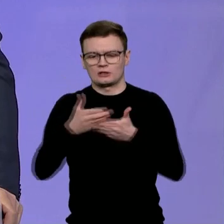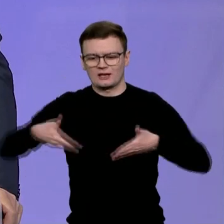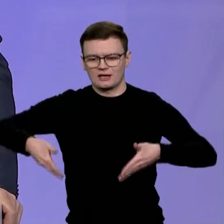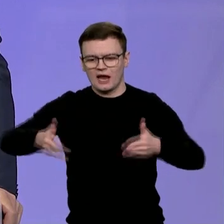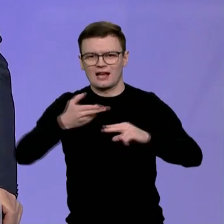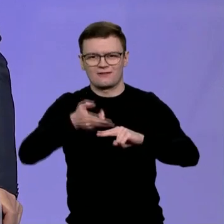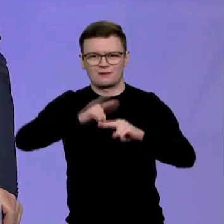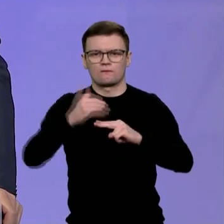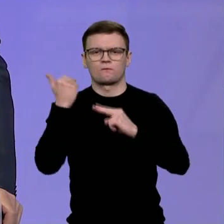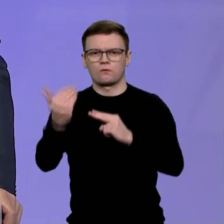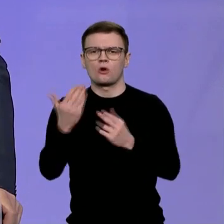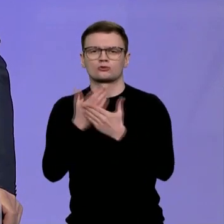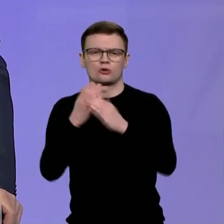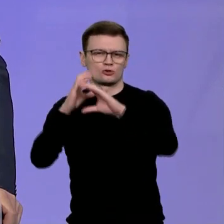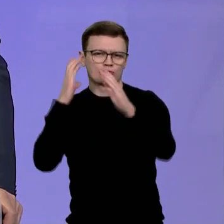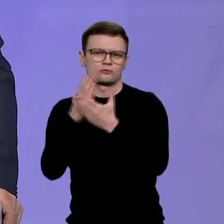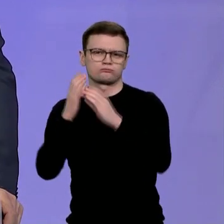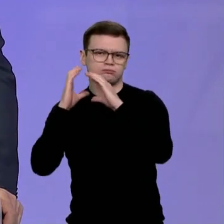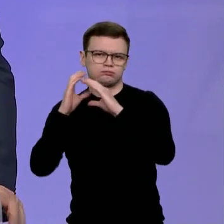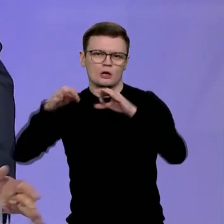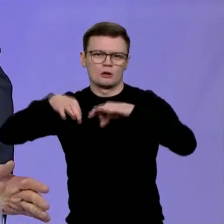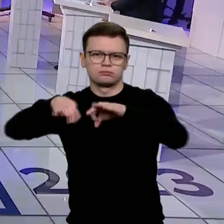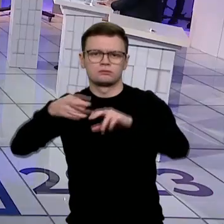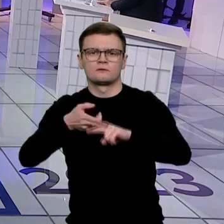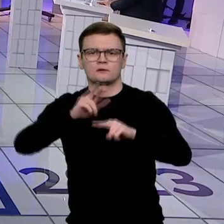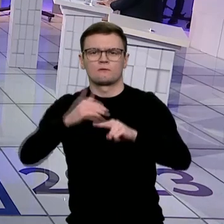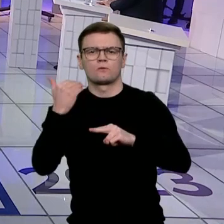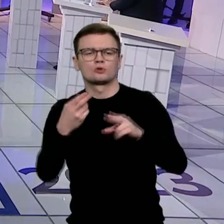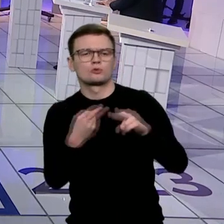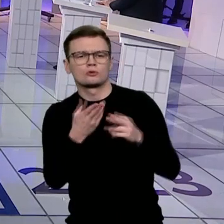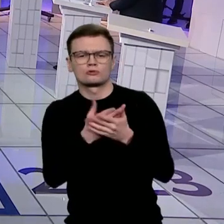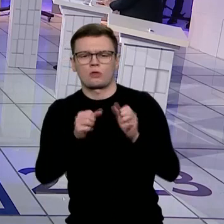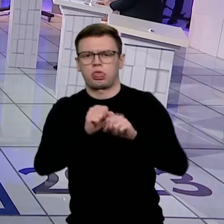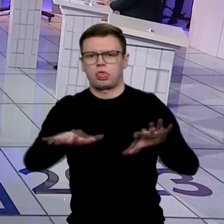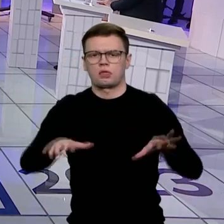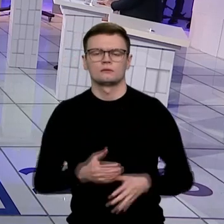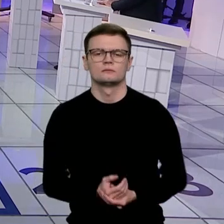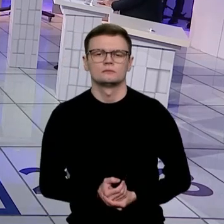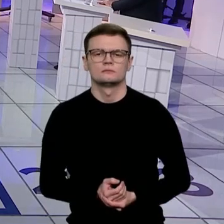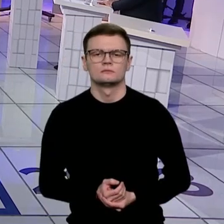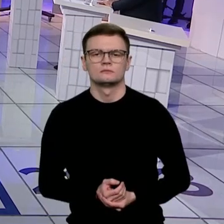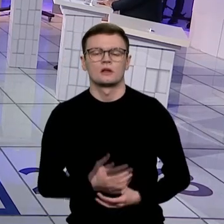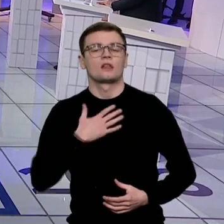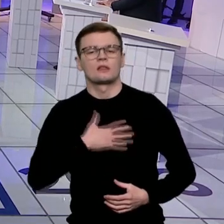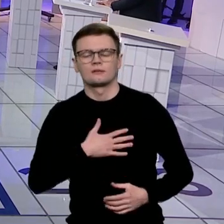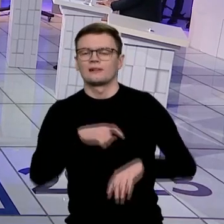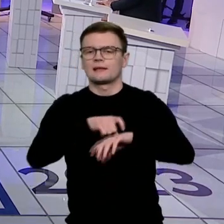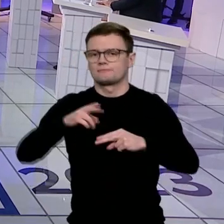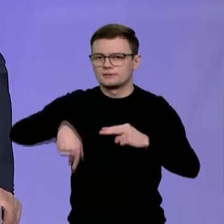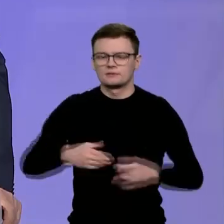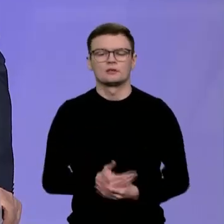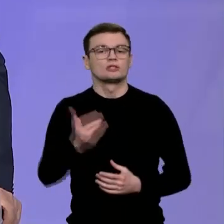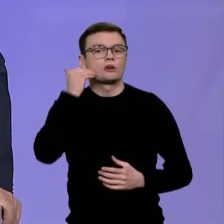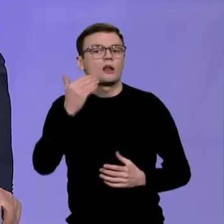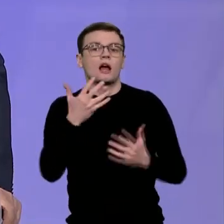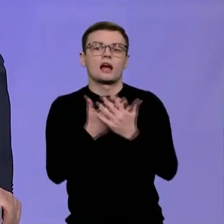pilni prikrauti, reiškia, su tais molinais ratais ir nenušluoja. Tai va tas va labai pykina. O šiaip tai viskas gyva. Šiauliai gyvi. Šiauliai, gerai,